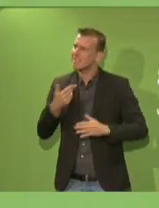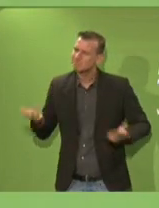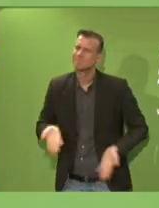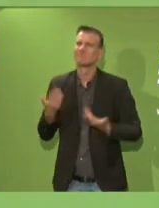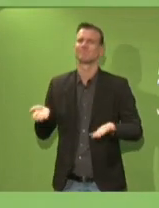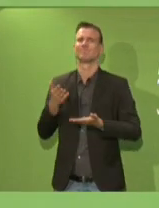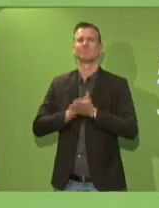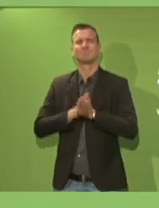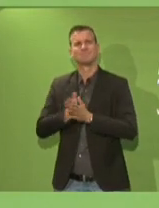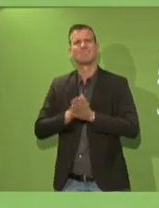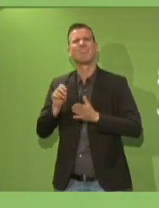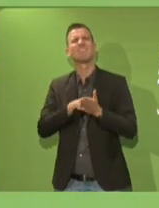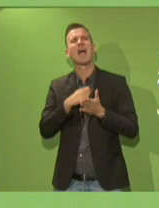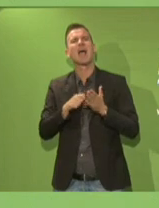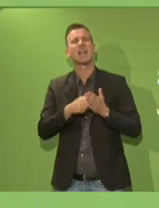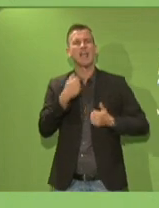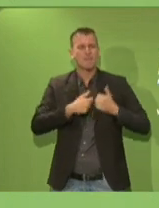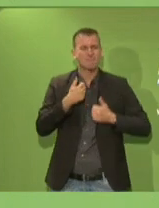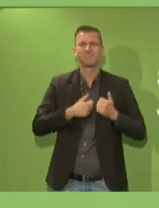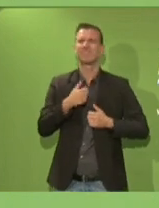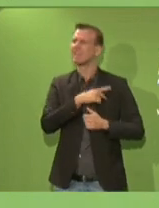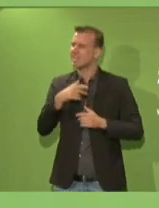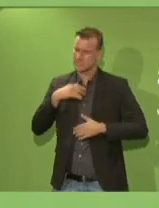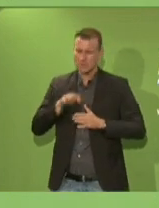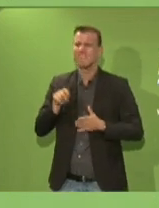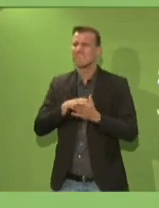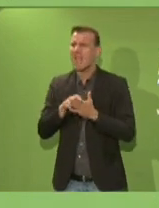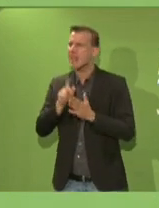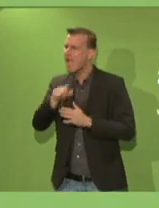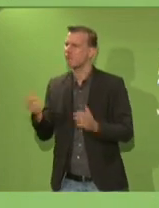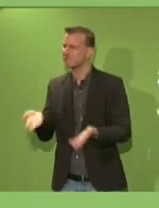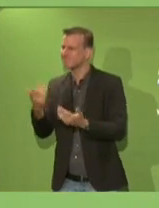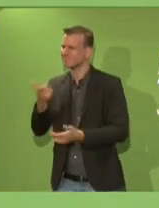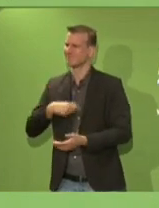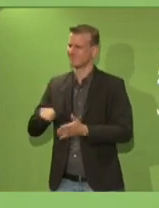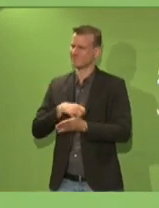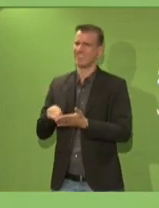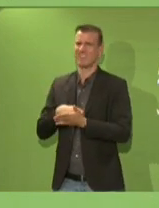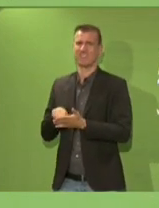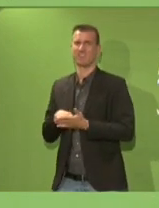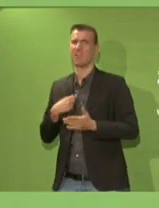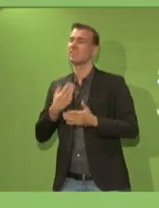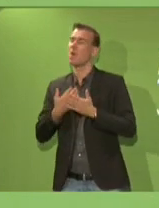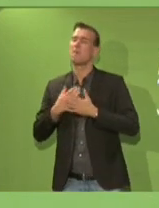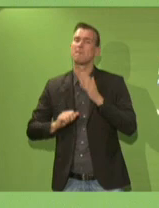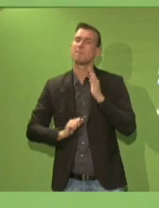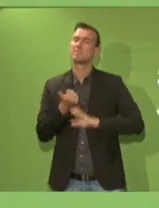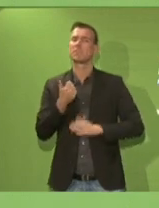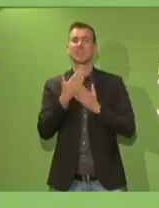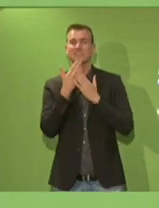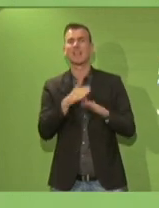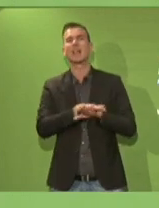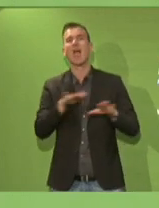die Wahlkämpfer, den Wahlkampf zu organisieren, die Wählerinnen zu mobilisieren. Und da geht mein ganz besonderer Dank natürlich an